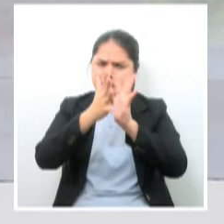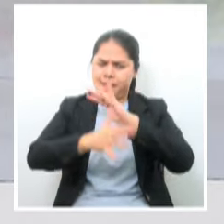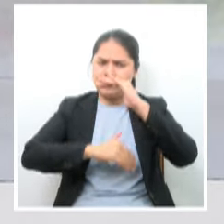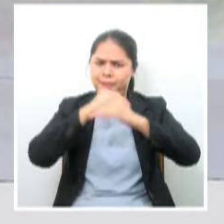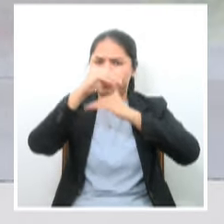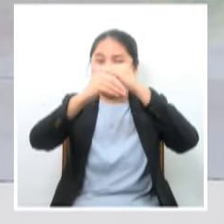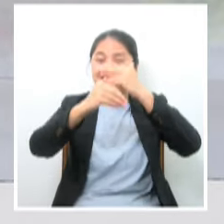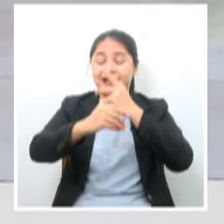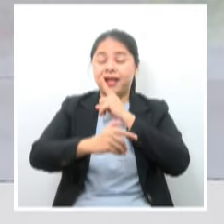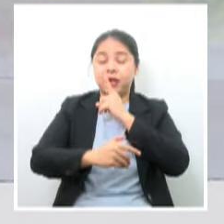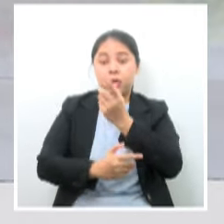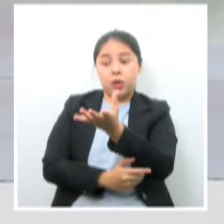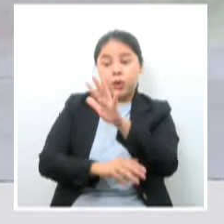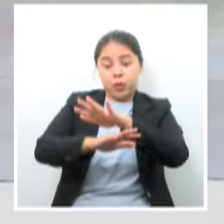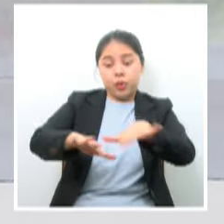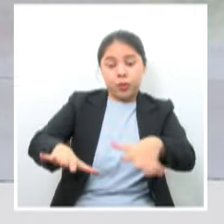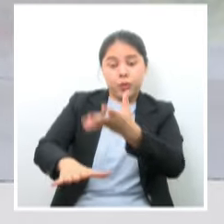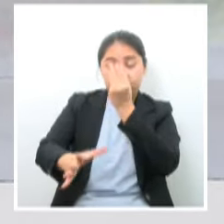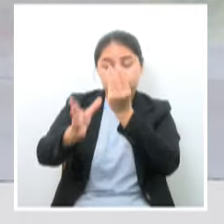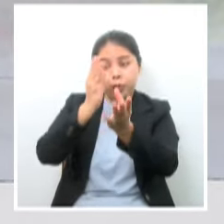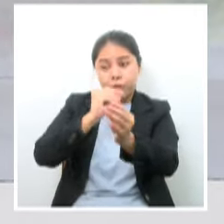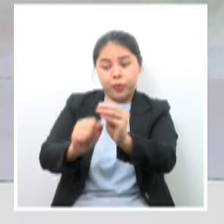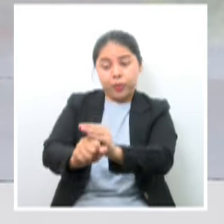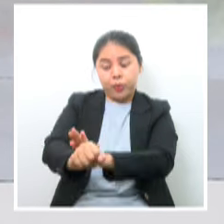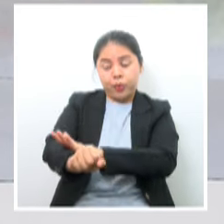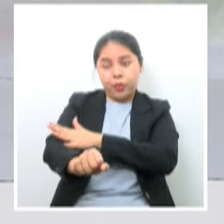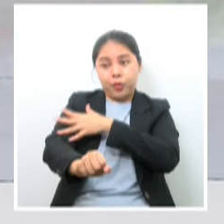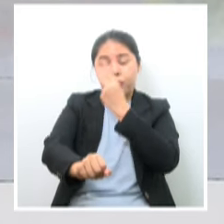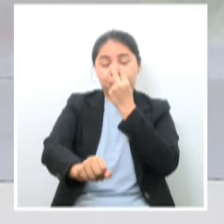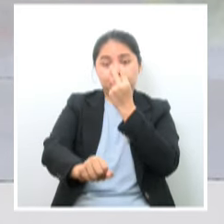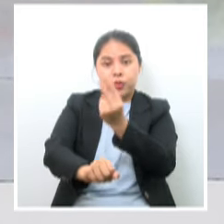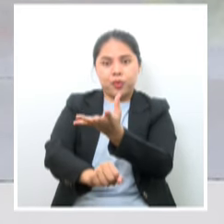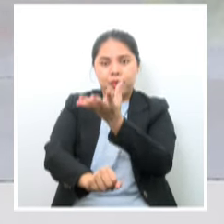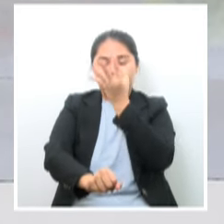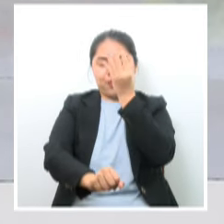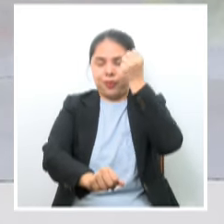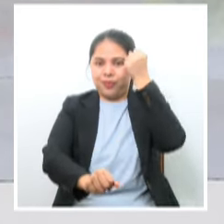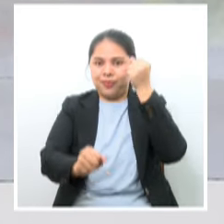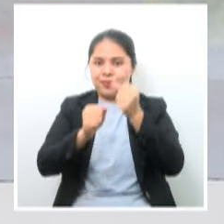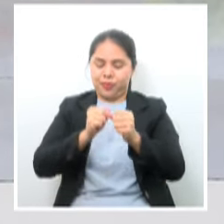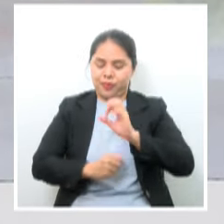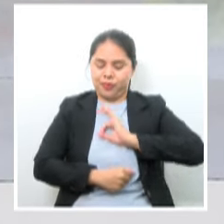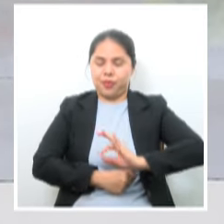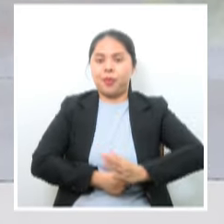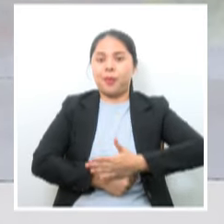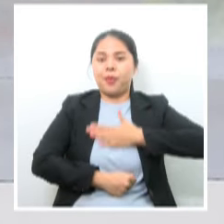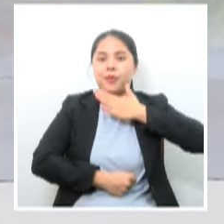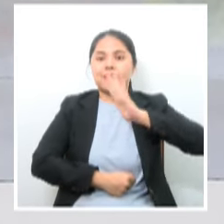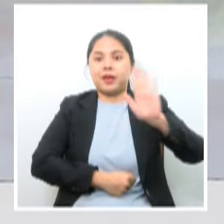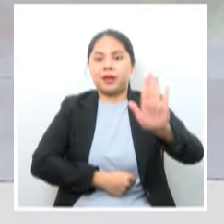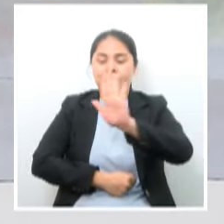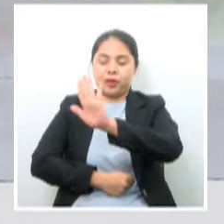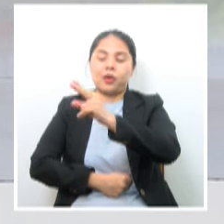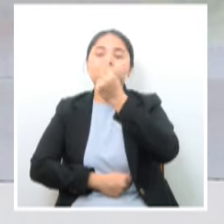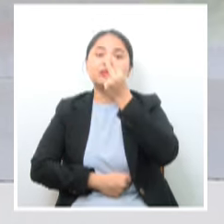งสิ่งเหล่านี้จะทำให้เด็กๆนะคะได้ซึมซับและหวงแหนความเป็นชาติพันธุ์ที่น่าภาคภูมิใจของพวกเขาสิ่ง